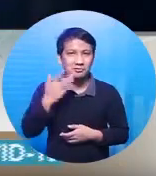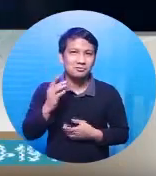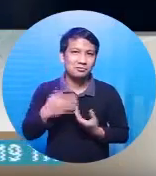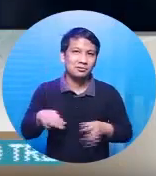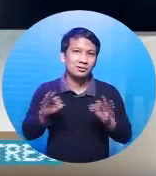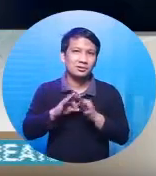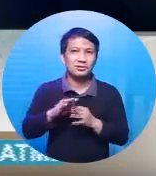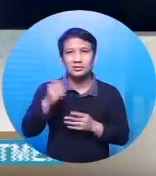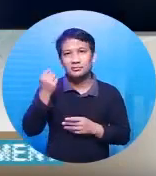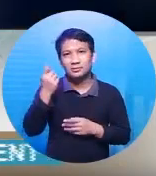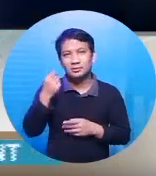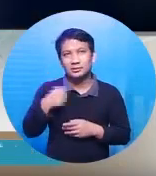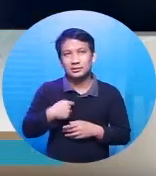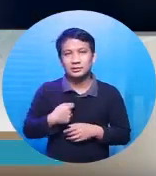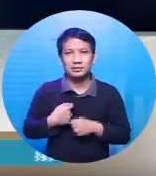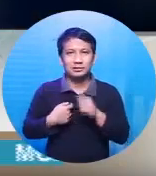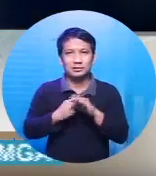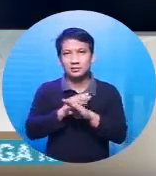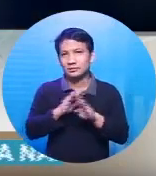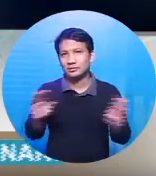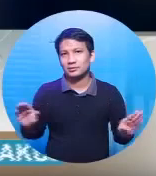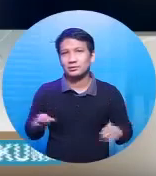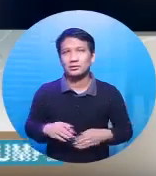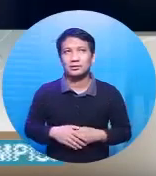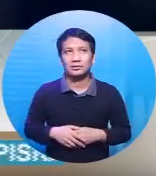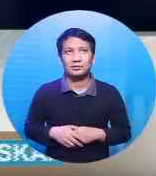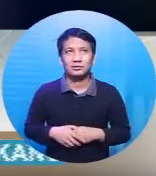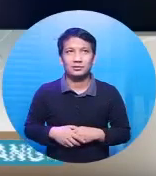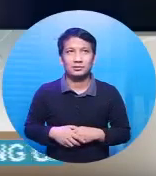naman maiintindihan nyo ako. Ay, hindi, ma'am. No, ma'am.